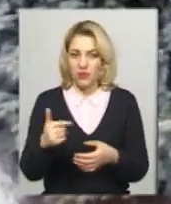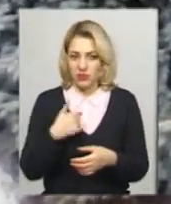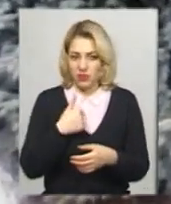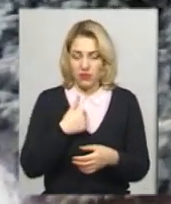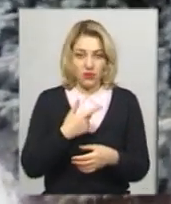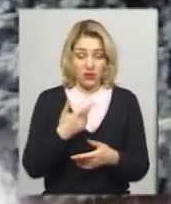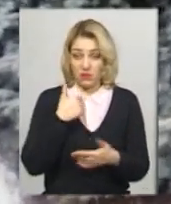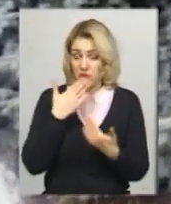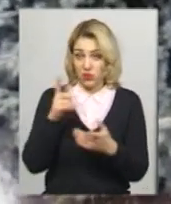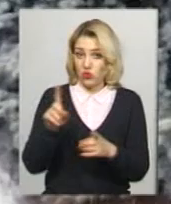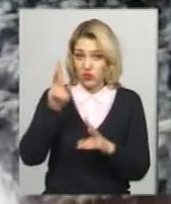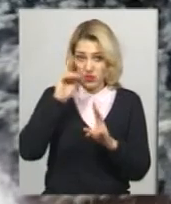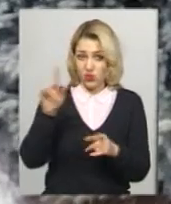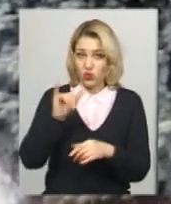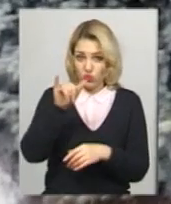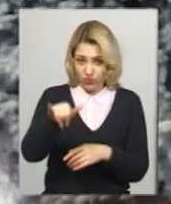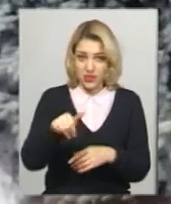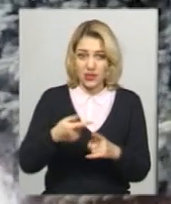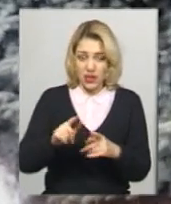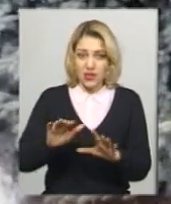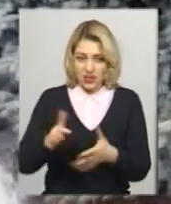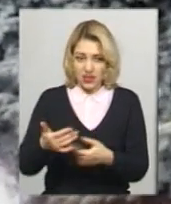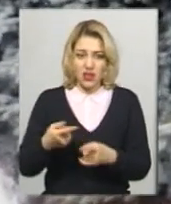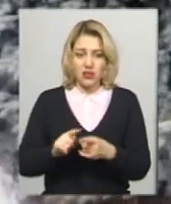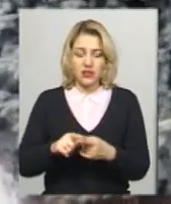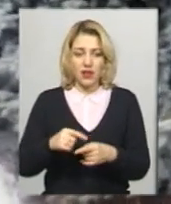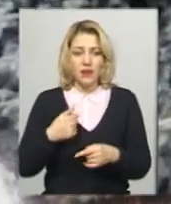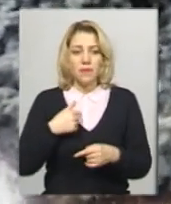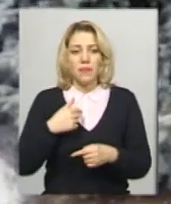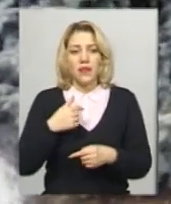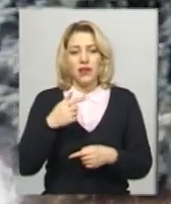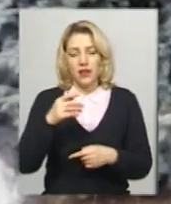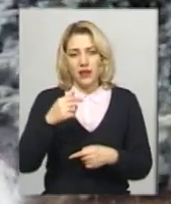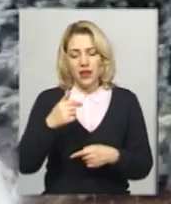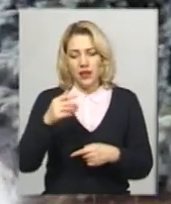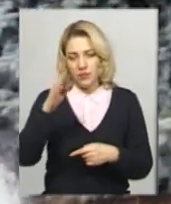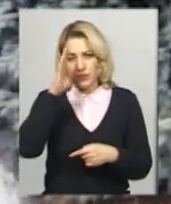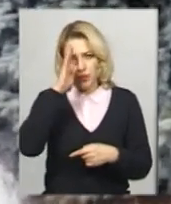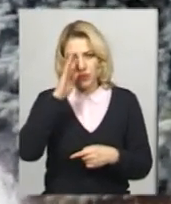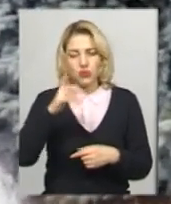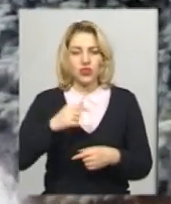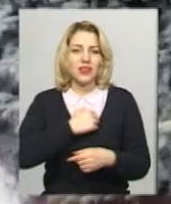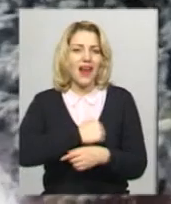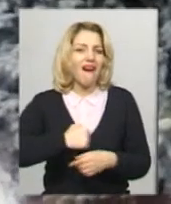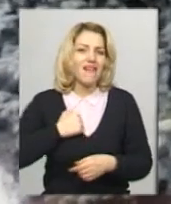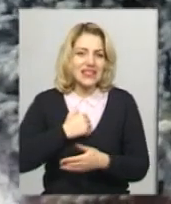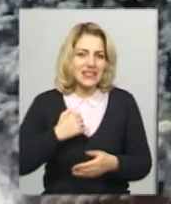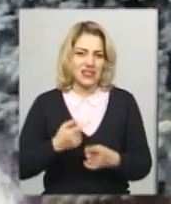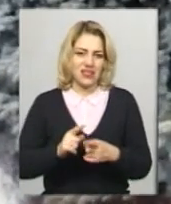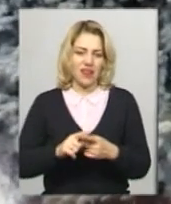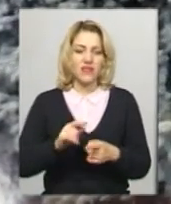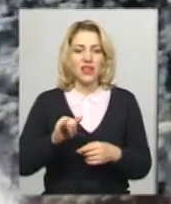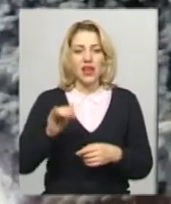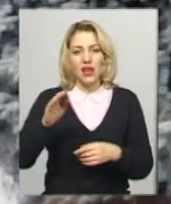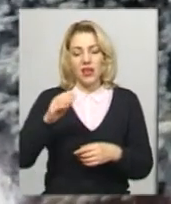це накрило, я запиталася, що ви не знаєте, що у сталося. Ми про це говоримо, він нам забороняє туди йти, він агресивний. І тут він надійшов з